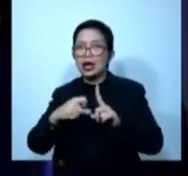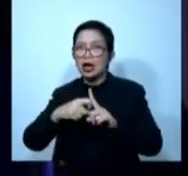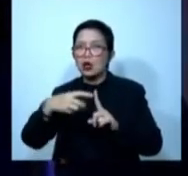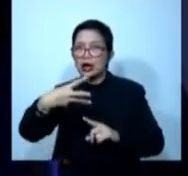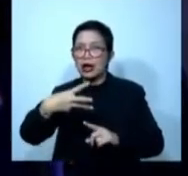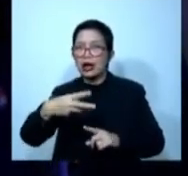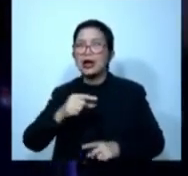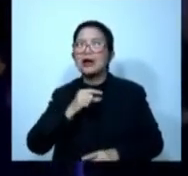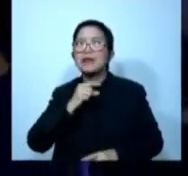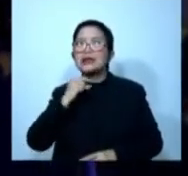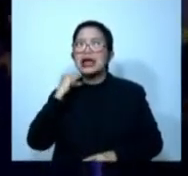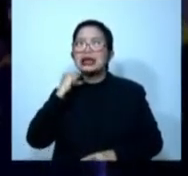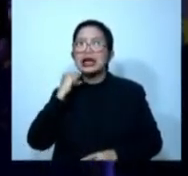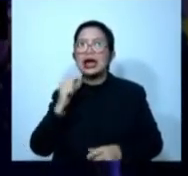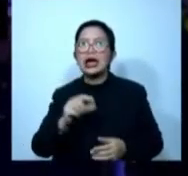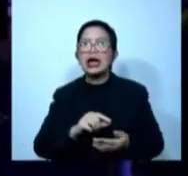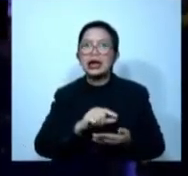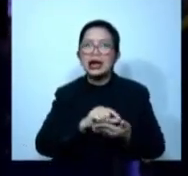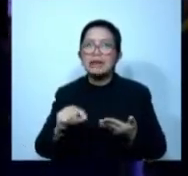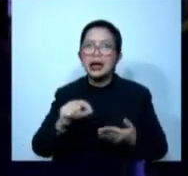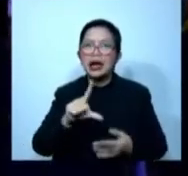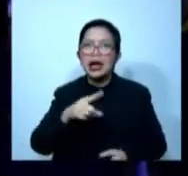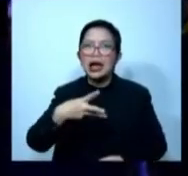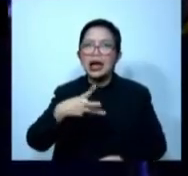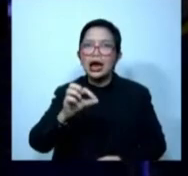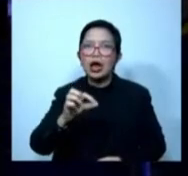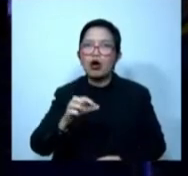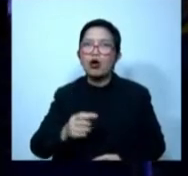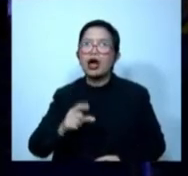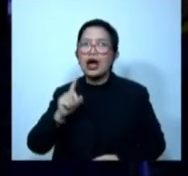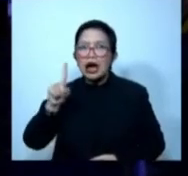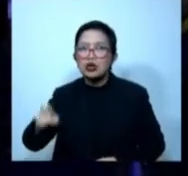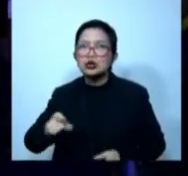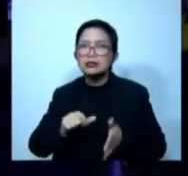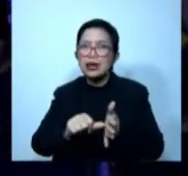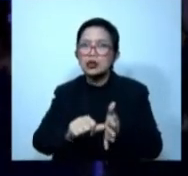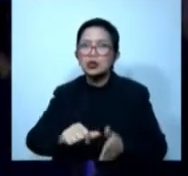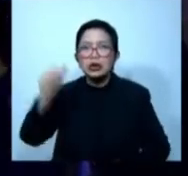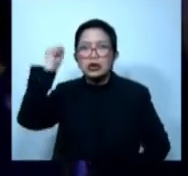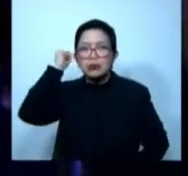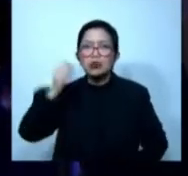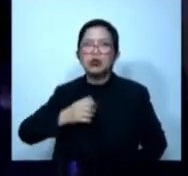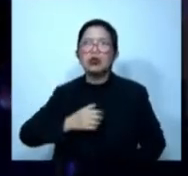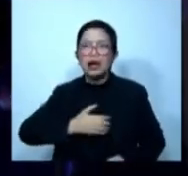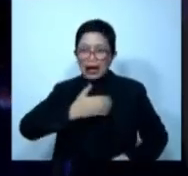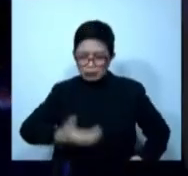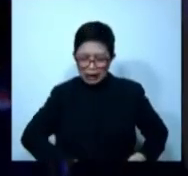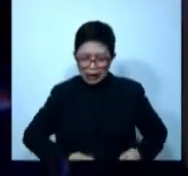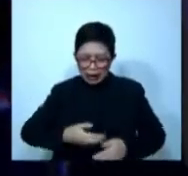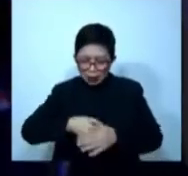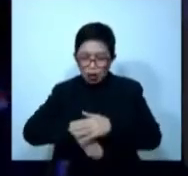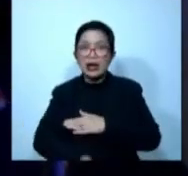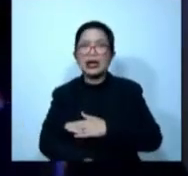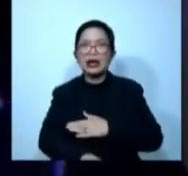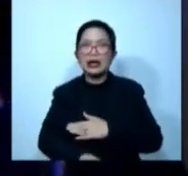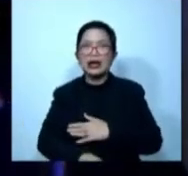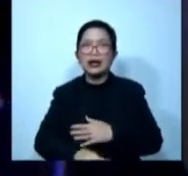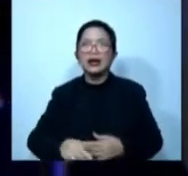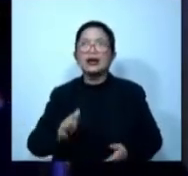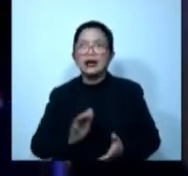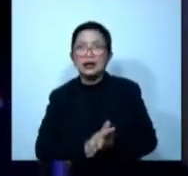menolong seorang ibu ingin melahirkan karena tidak adanya fasilitas kesehatan dan dia belajar dari